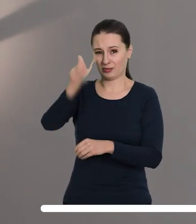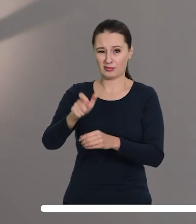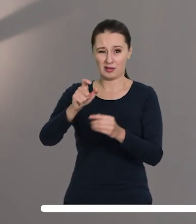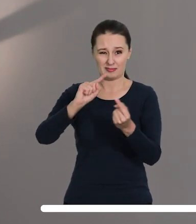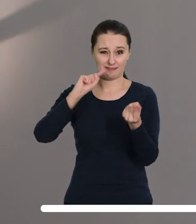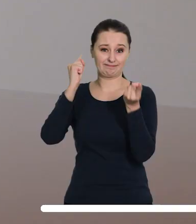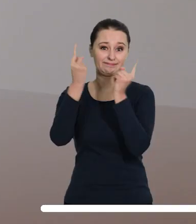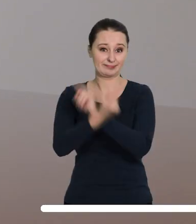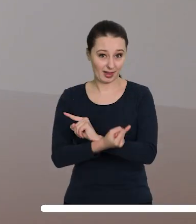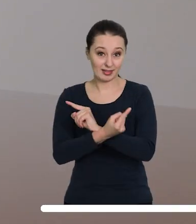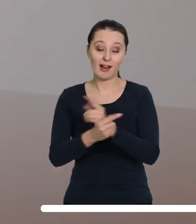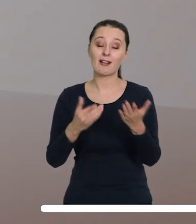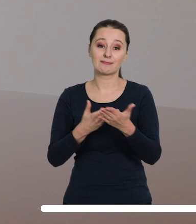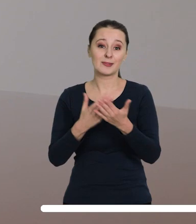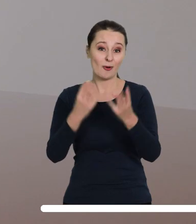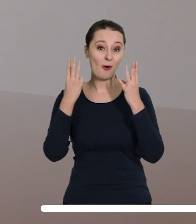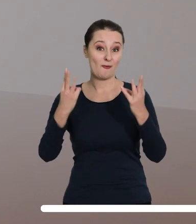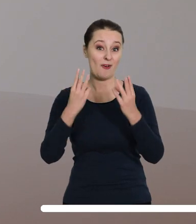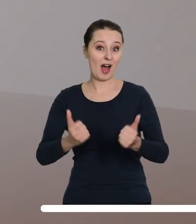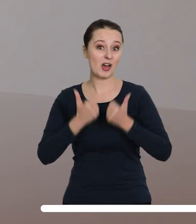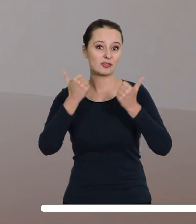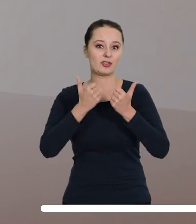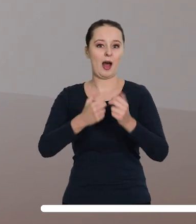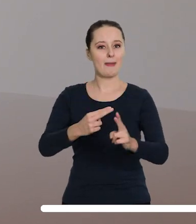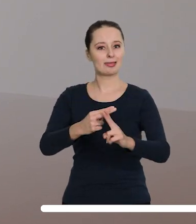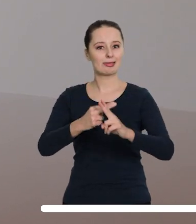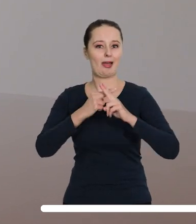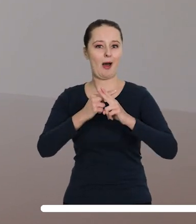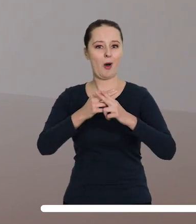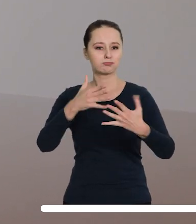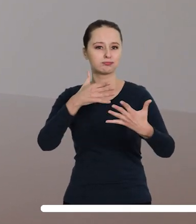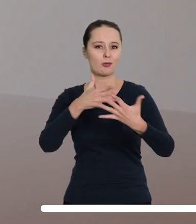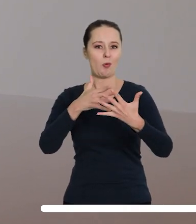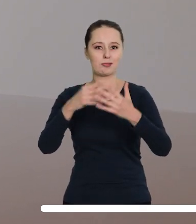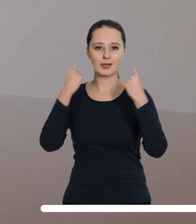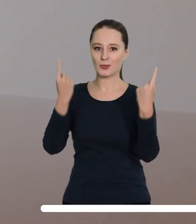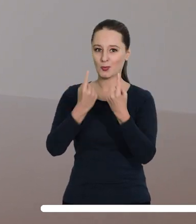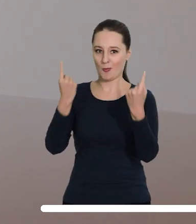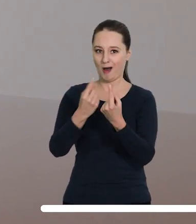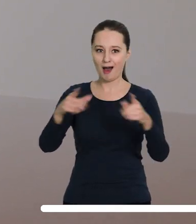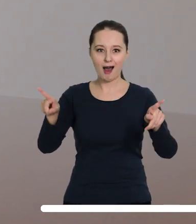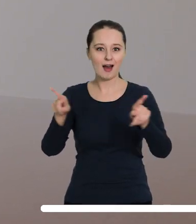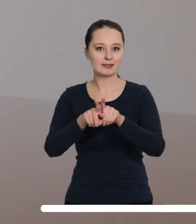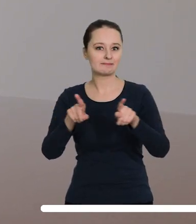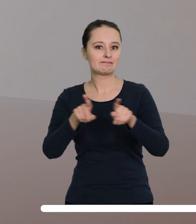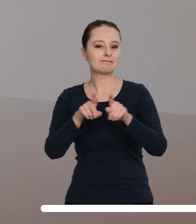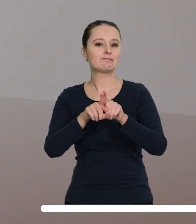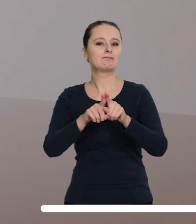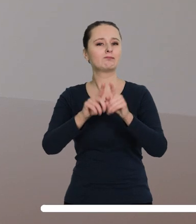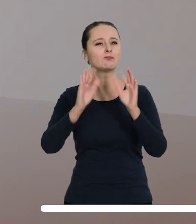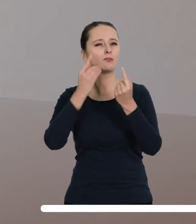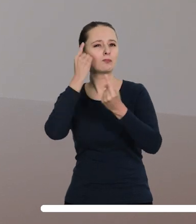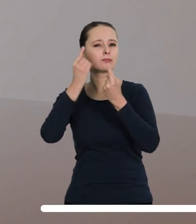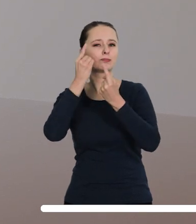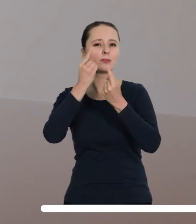naukowej jednej osoby. Stąd tak ważne jest, aby zachować racjonalne, umocowane w ciekawości podejście do